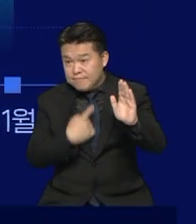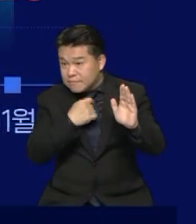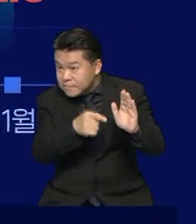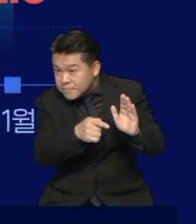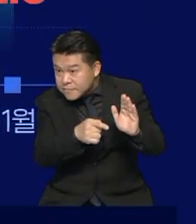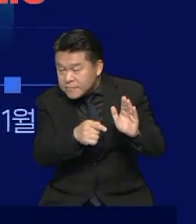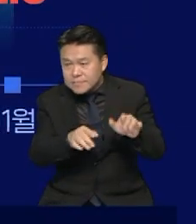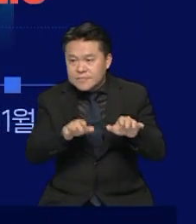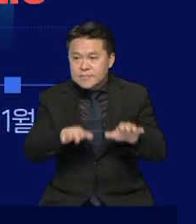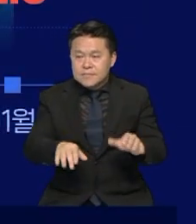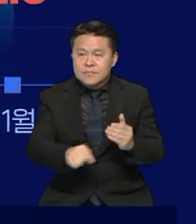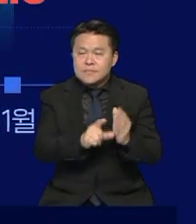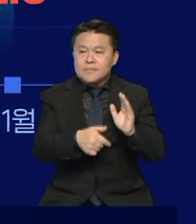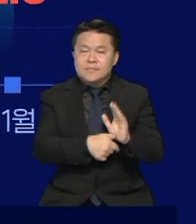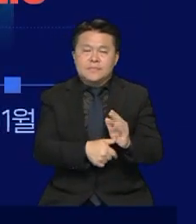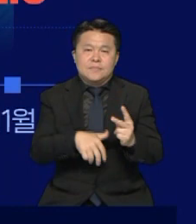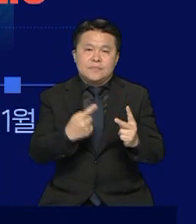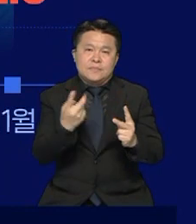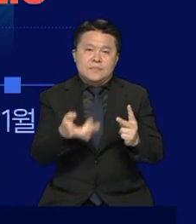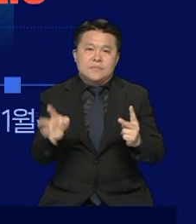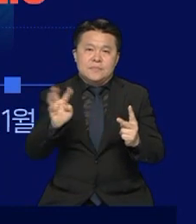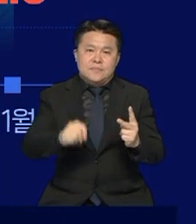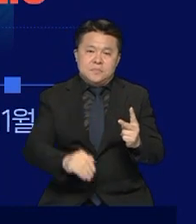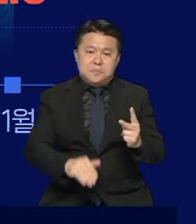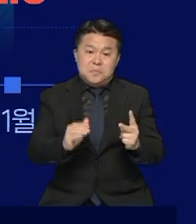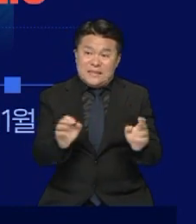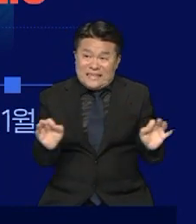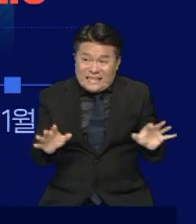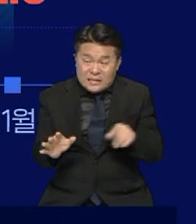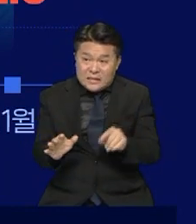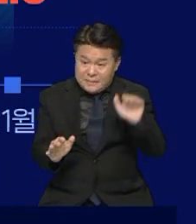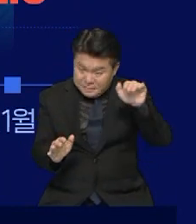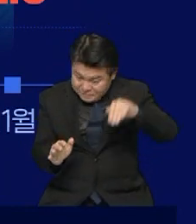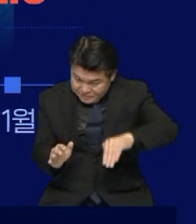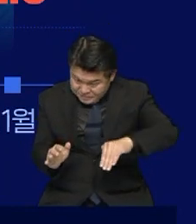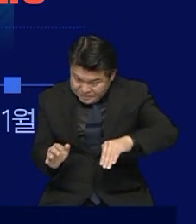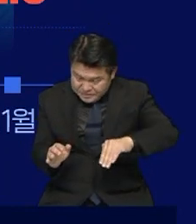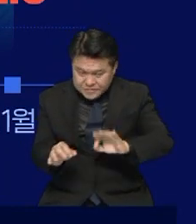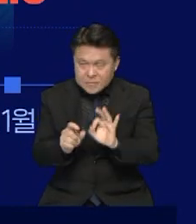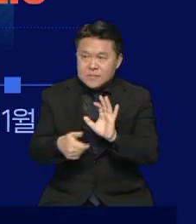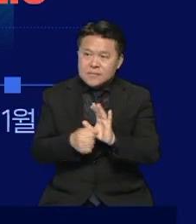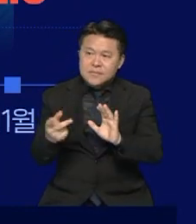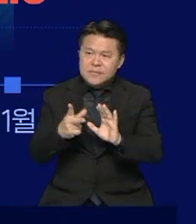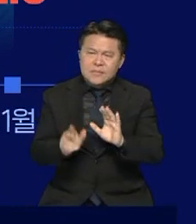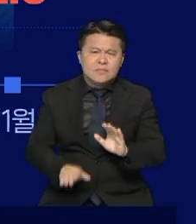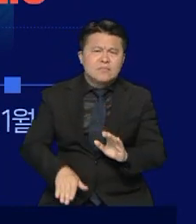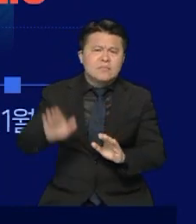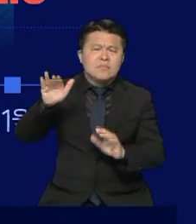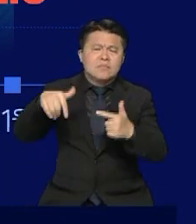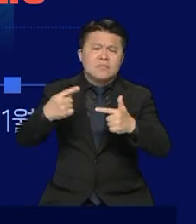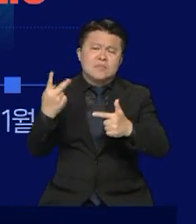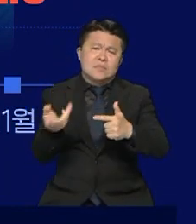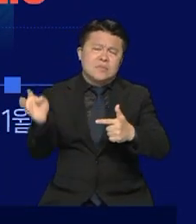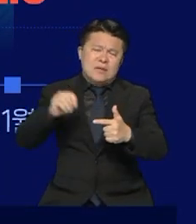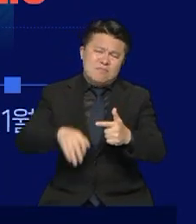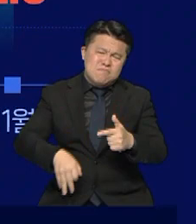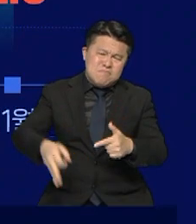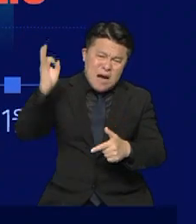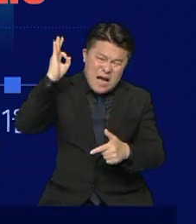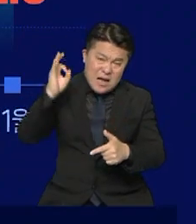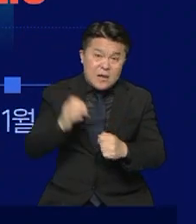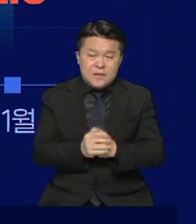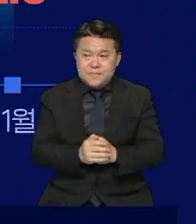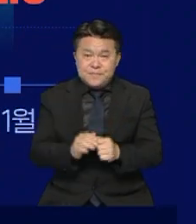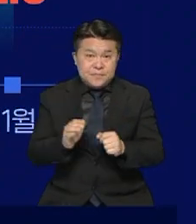가계대출 증가폭은 9월 2조 4천억 원 느는 데 그쳐 주춤하더니 10월은 6조 2천억 원 다시 큰 폭으로